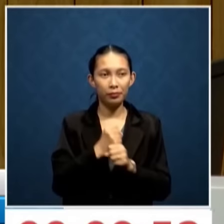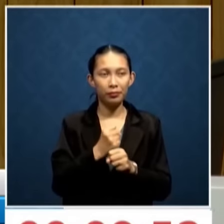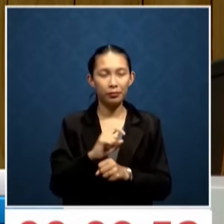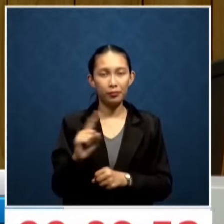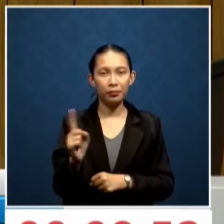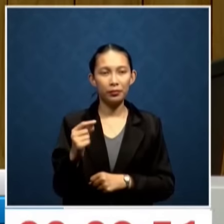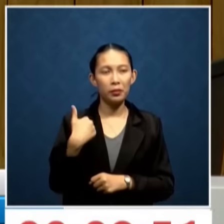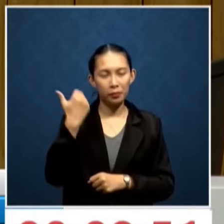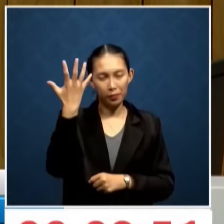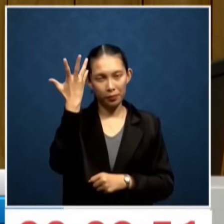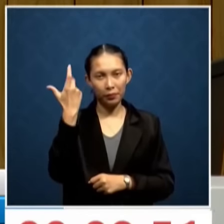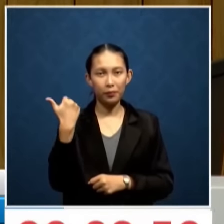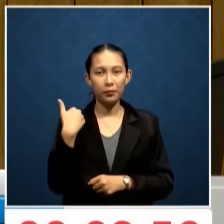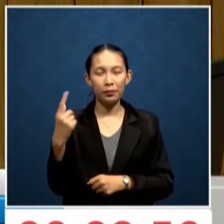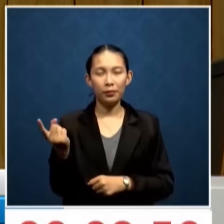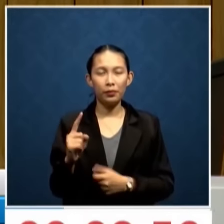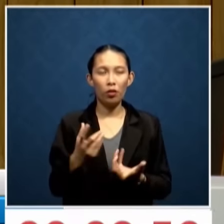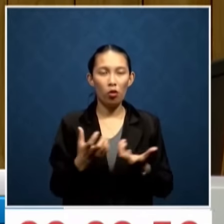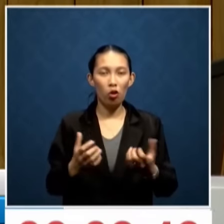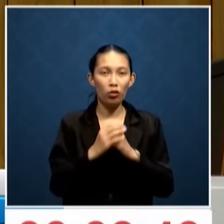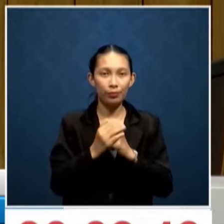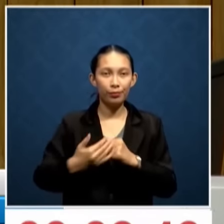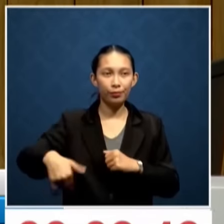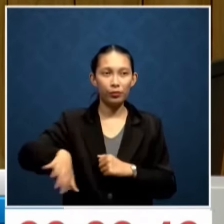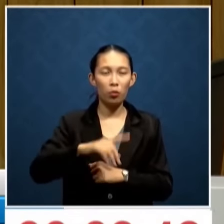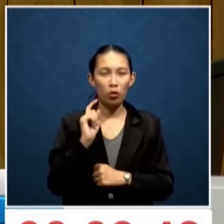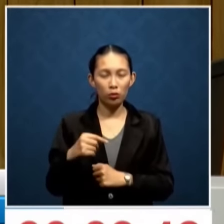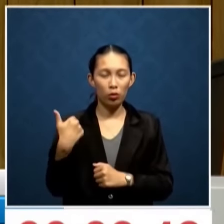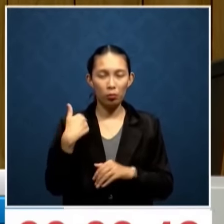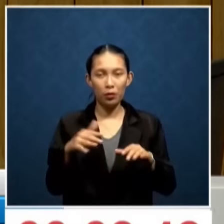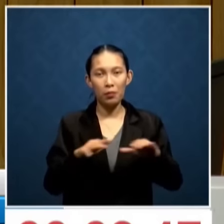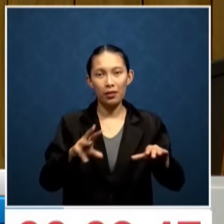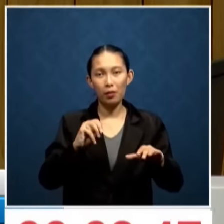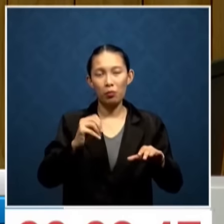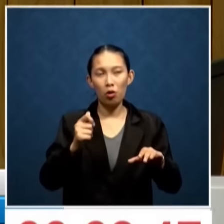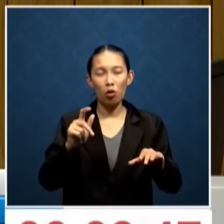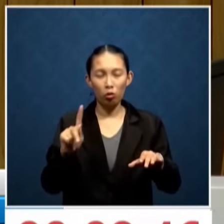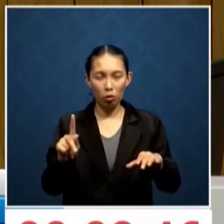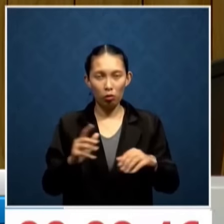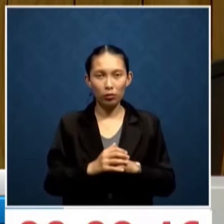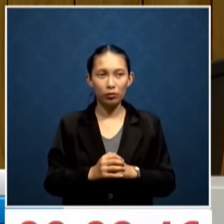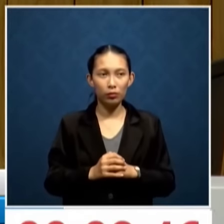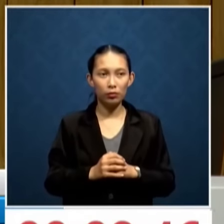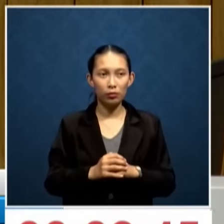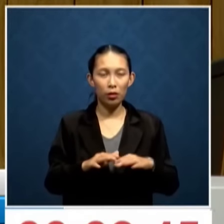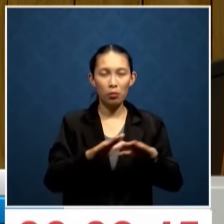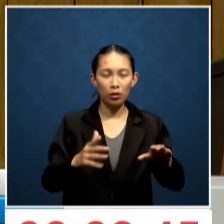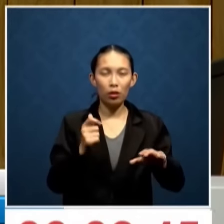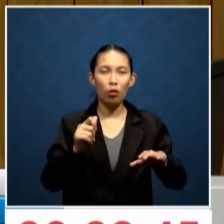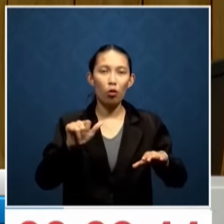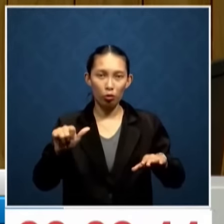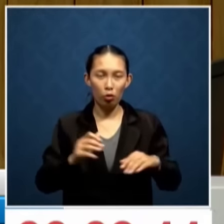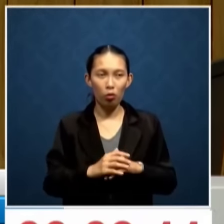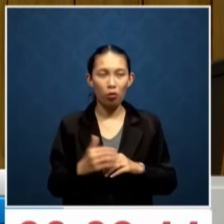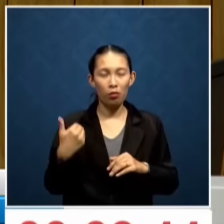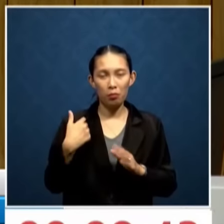ารย์กังวลนะครับคือสินค้าจีนทุกอันเนี่ยจะต้องผ่านมาตรฐานม.ก.และมาตรฐานอย.แล้วต้